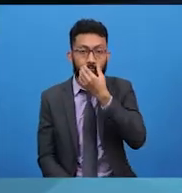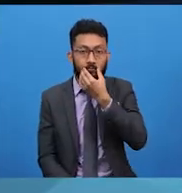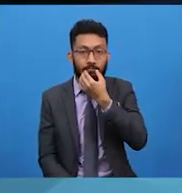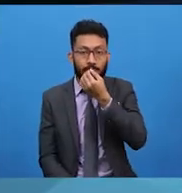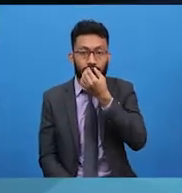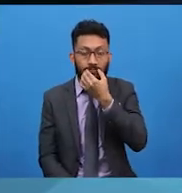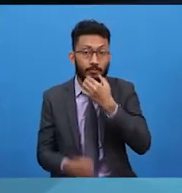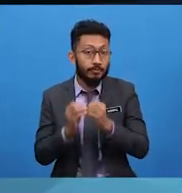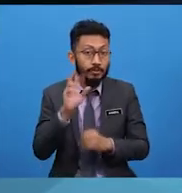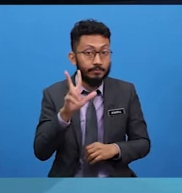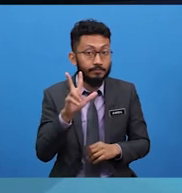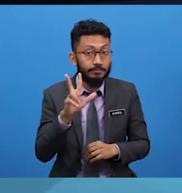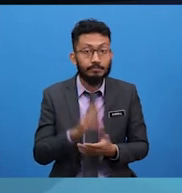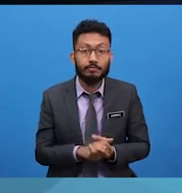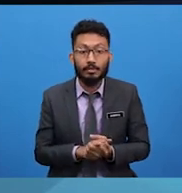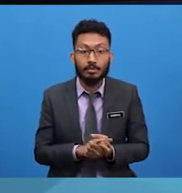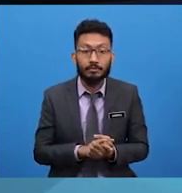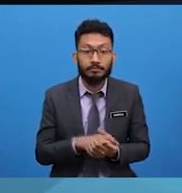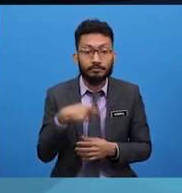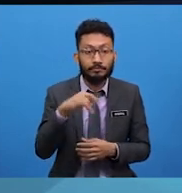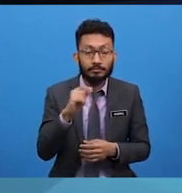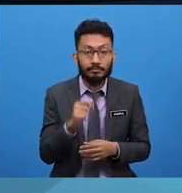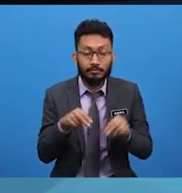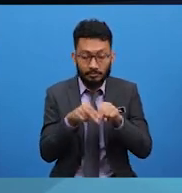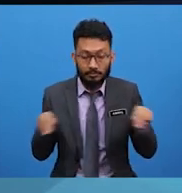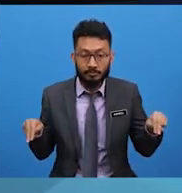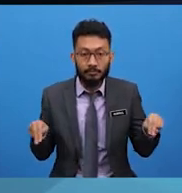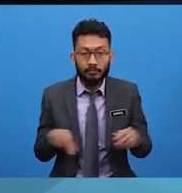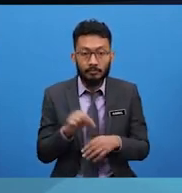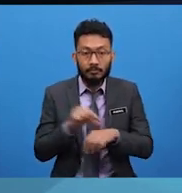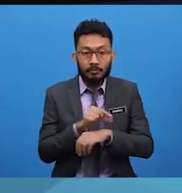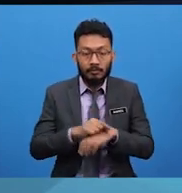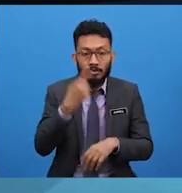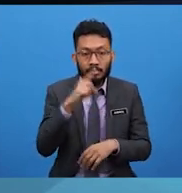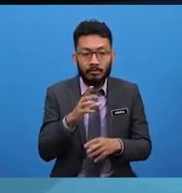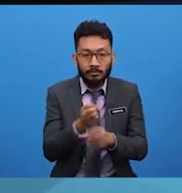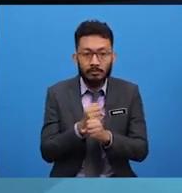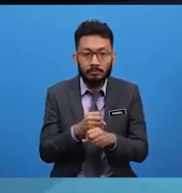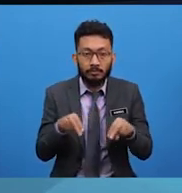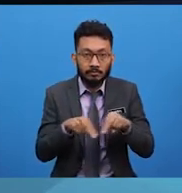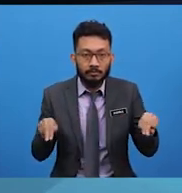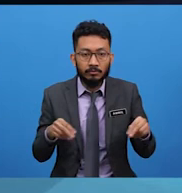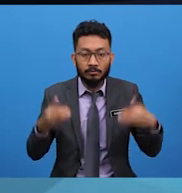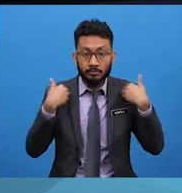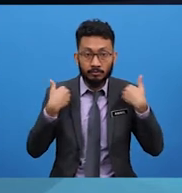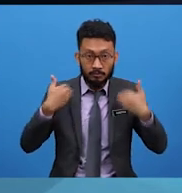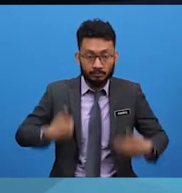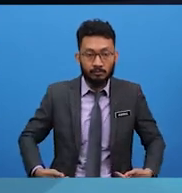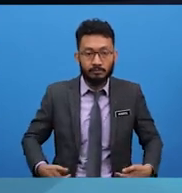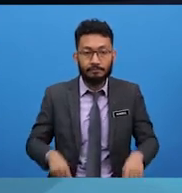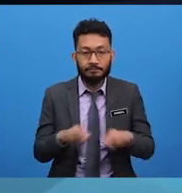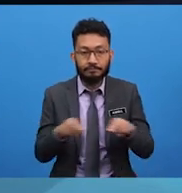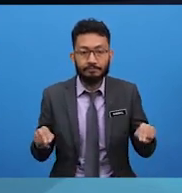Ketiga, pita ukur. Pita ukur digunakan untuk mengambil ukuran badan, mengukur